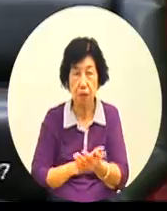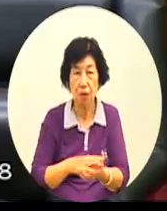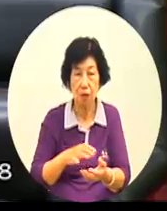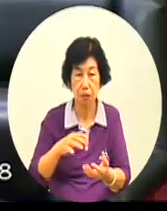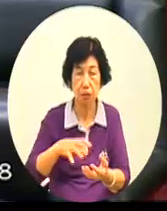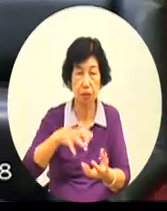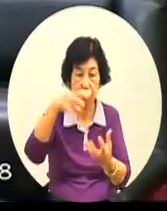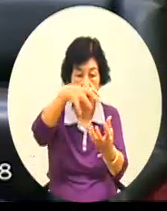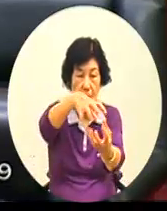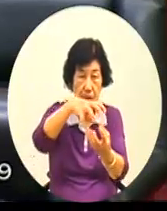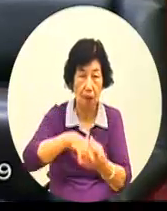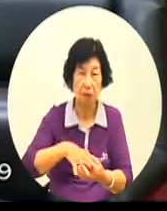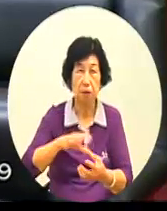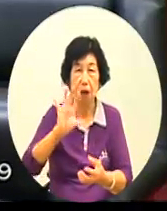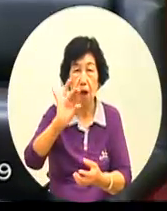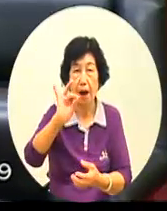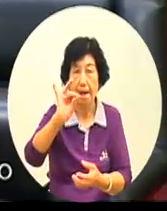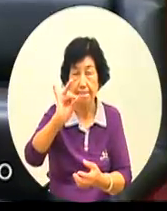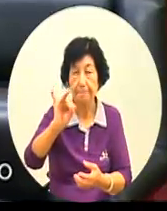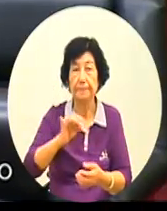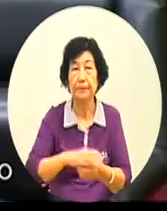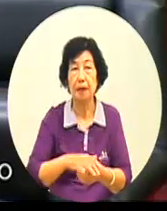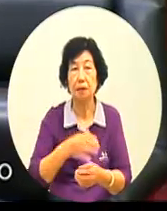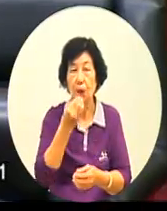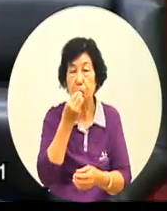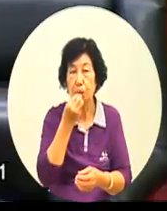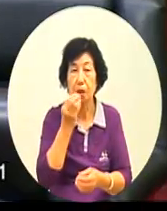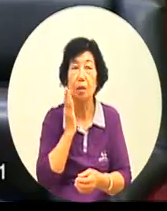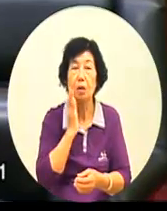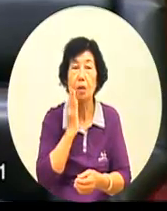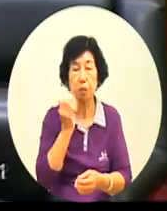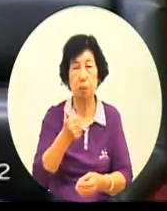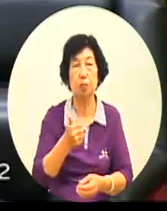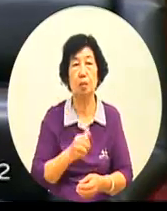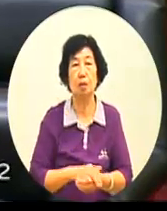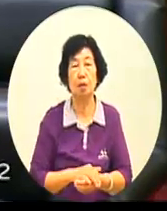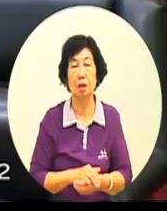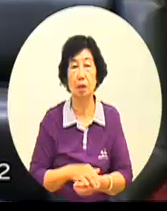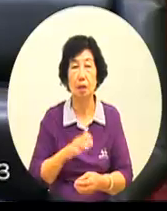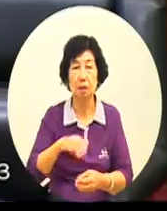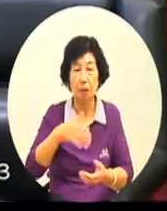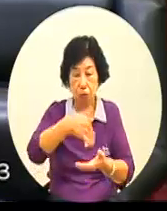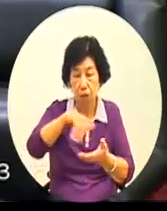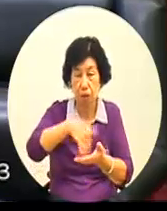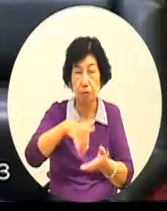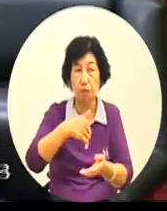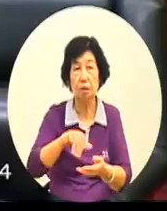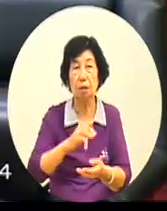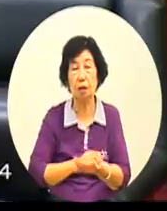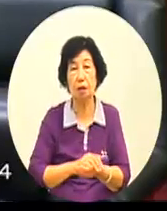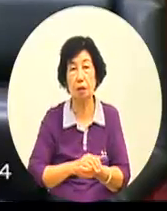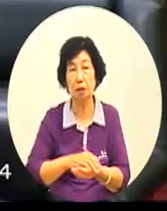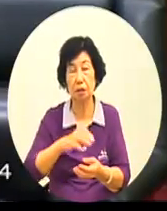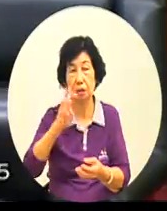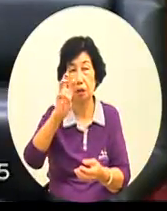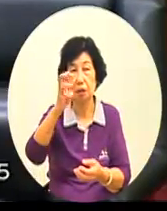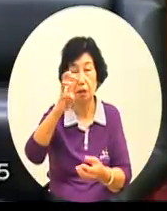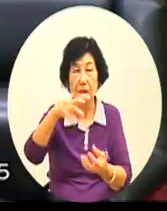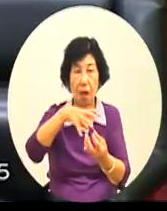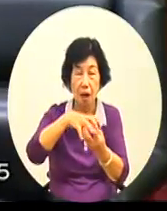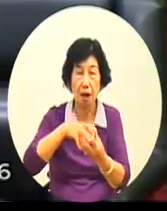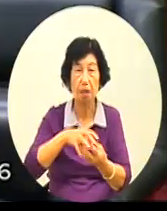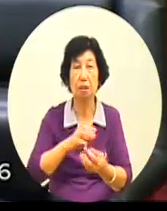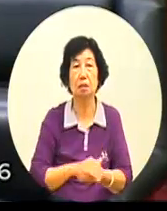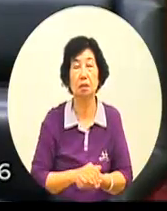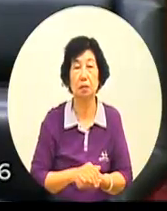每次买便当一定要100块才会觉得说，哎，这个便当很好吃。你们居然编个30万，连工厂部分的这些经费呢，